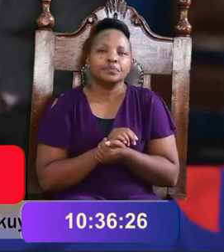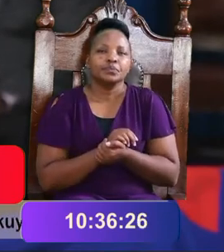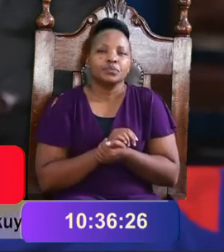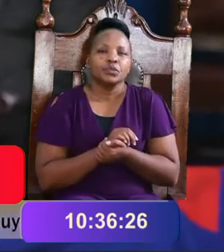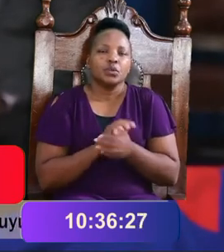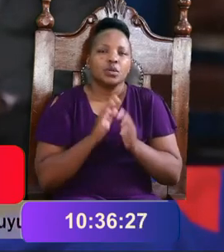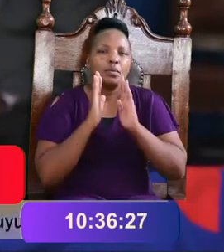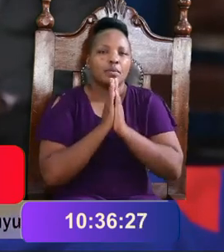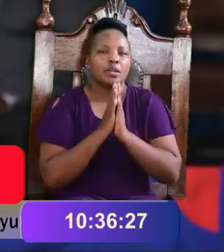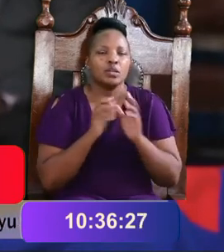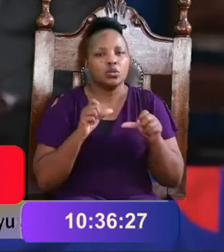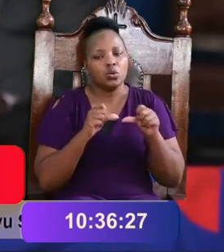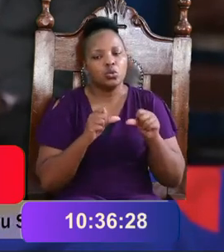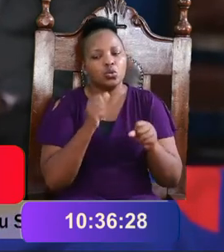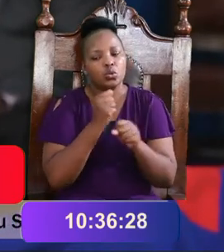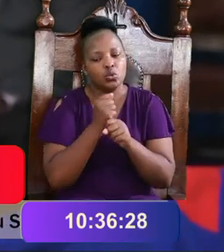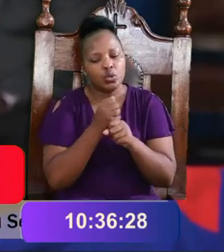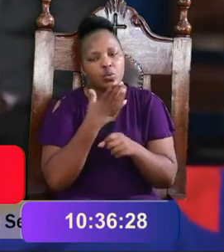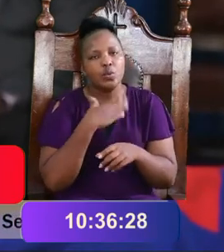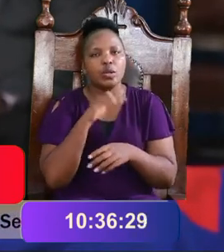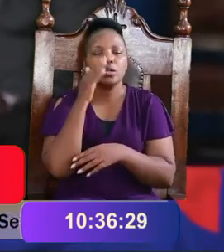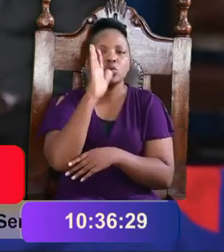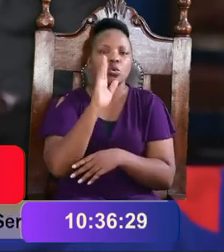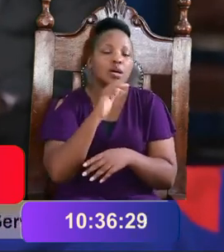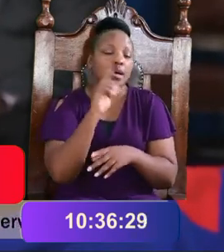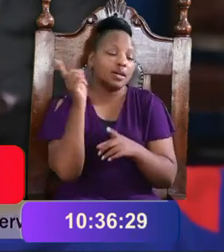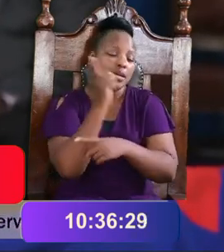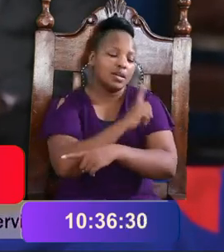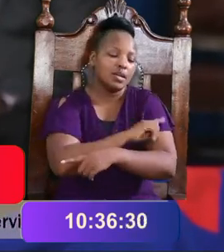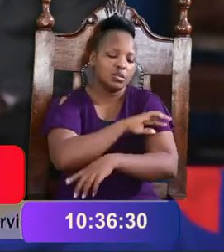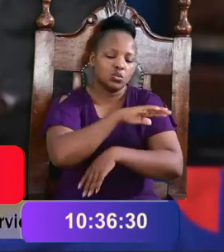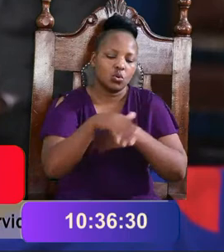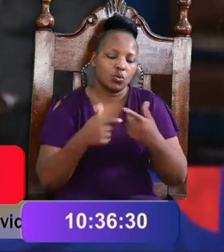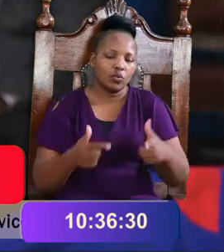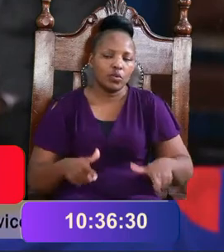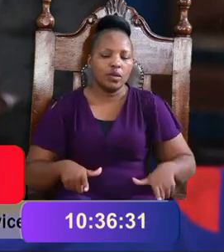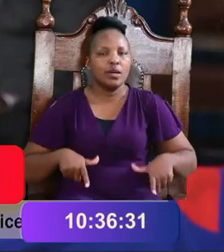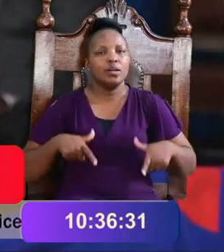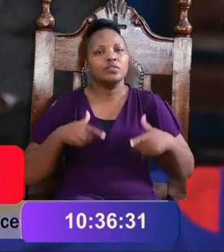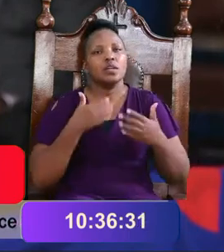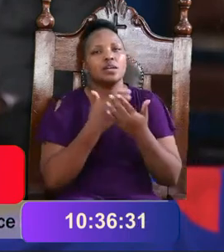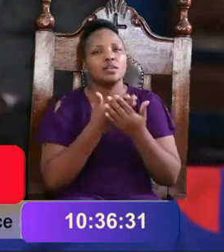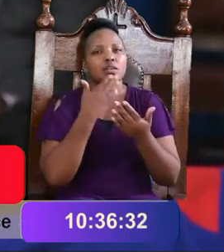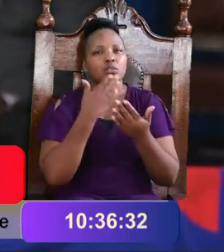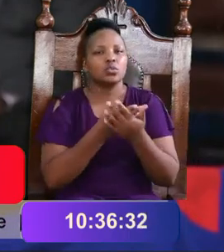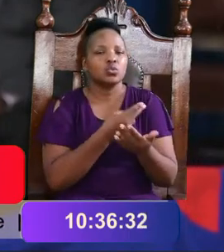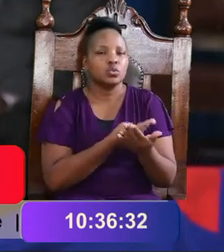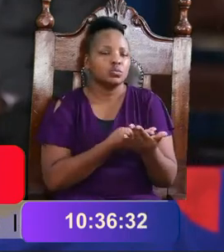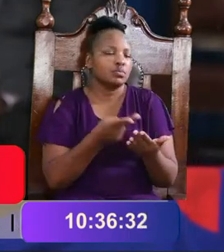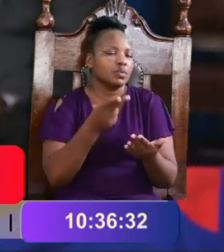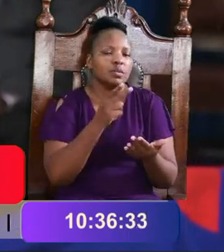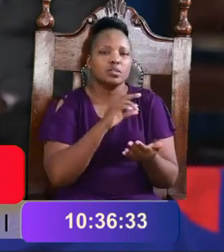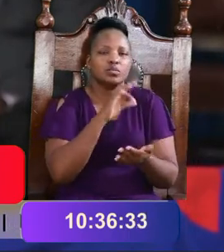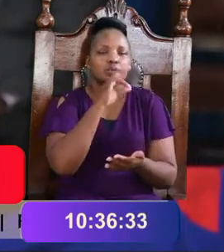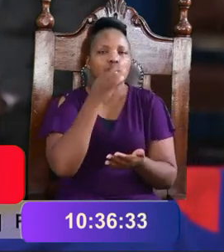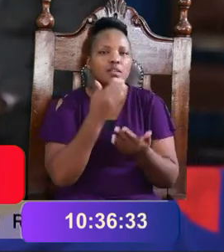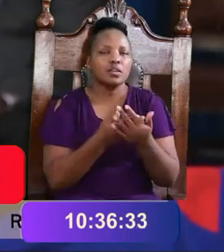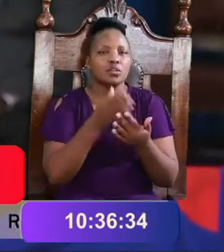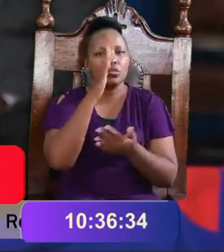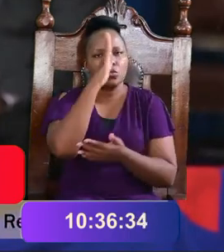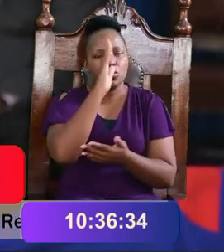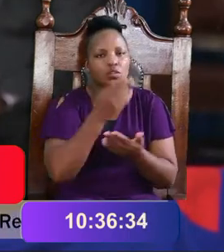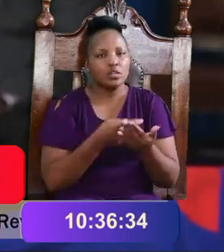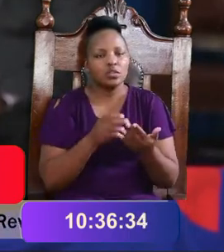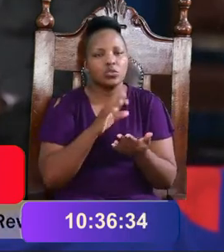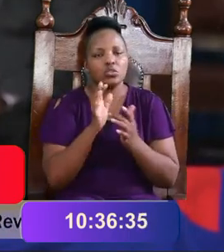Tuomba kwamba tukaendelea kufanya mapenzi yako siku zetu zote za maisha yetu Mfalme. Ni asanti Roho, ni asanti Mungu, asanti Bwana. Asanti